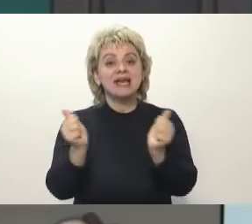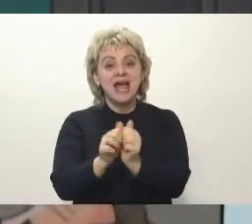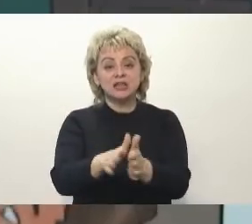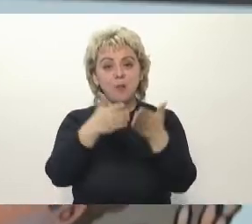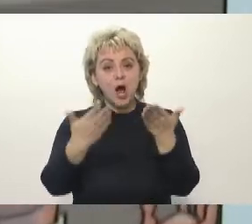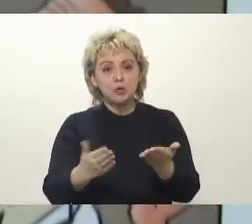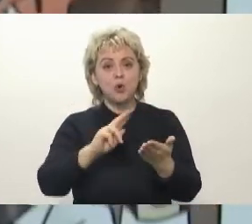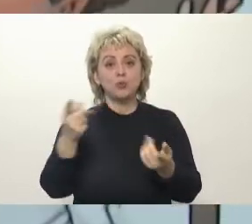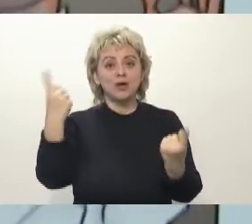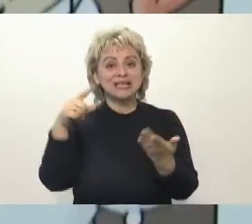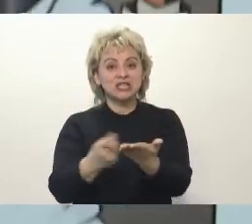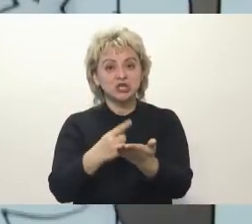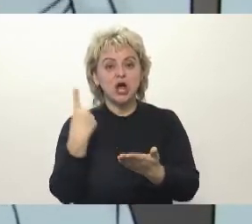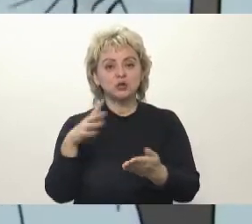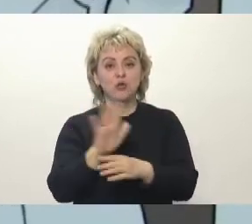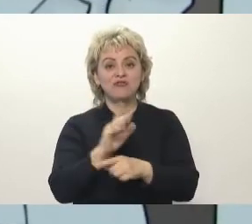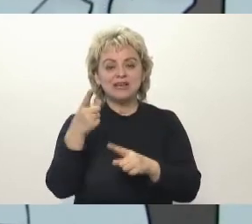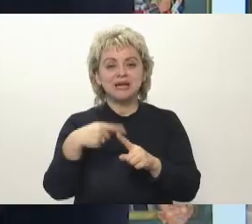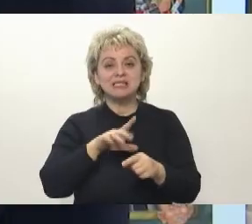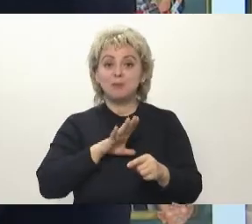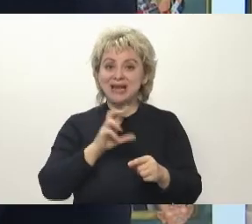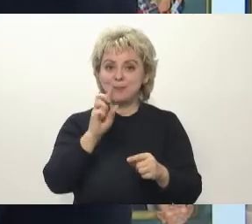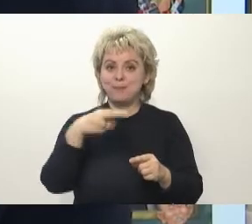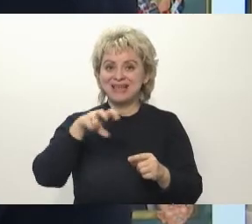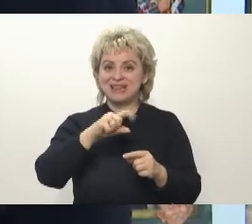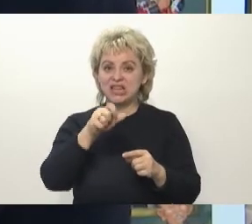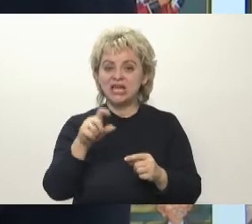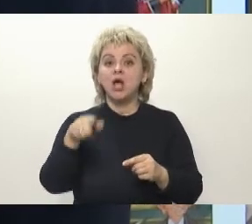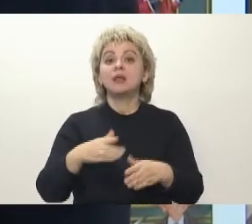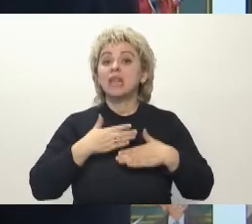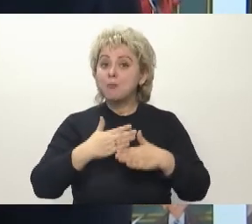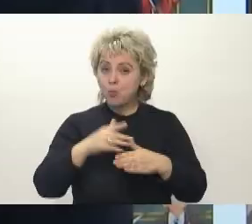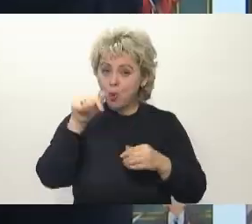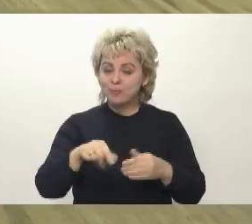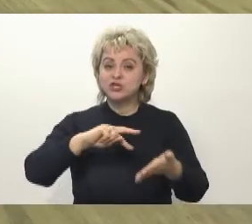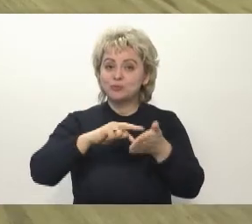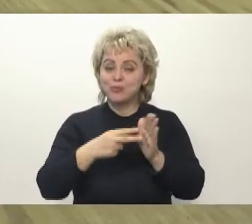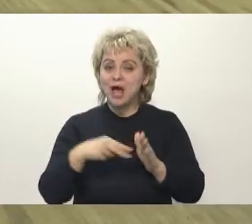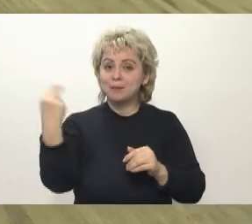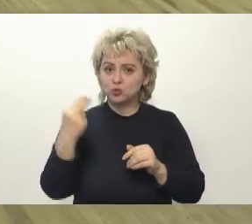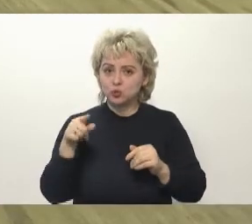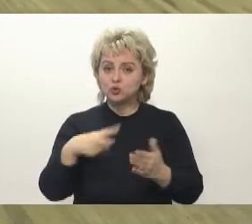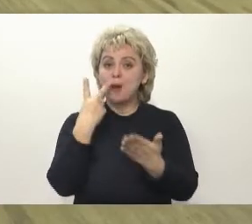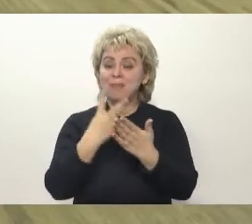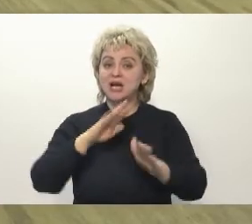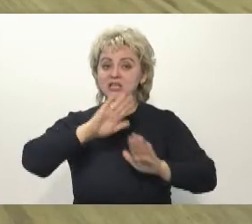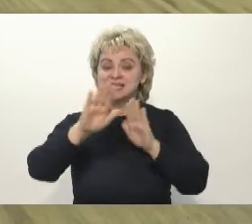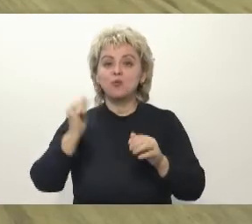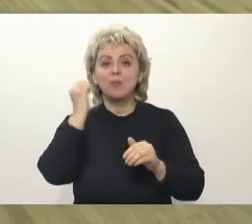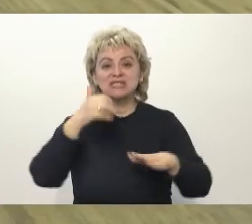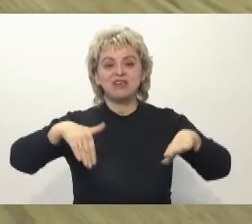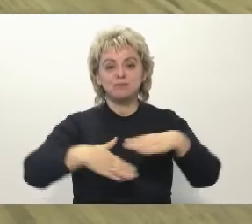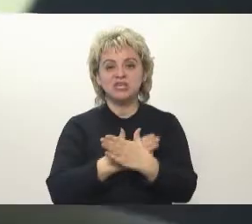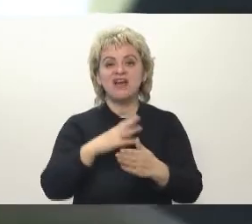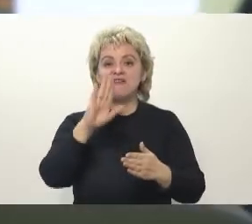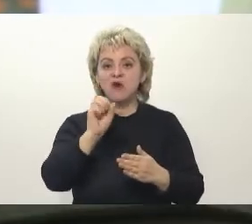альбомов – комикс по одному из фильмов, где сыграли битлы. «Хелп» или «На помощь». В планах карикатуриста показать выставку в Москве, Питере